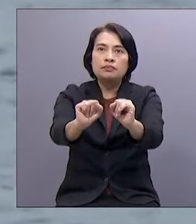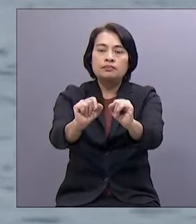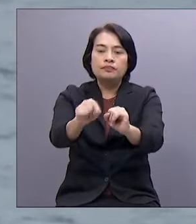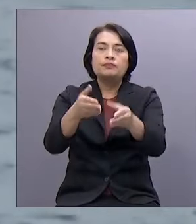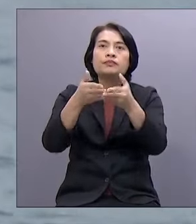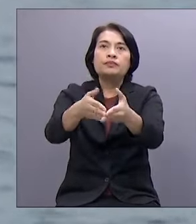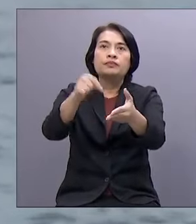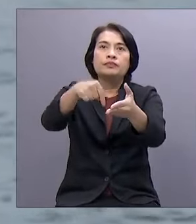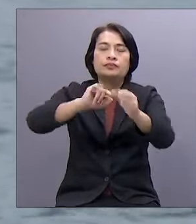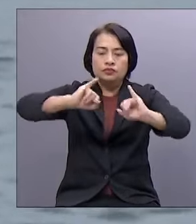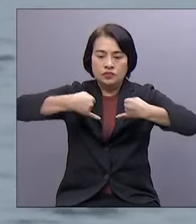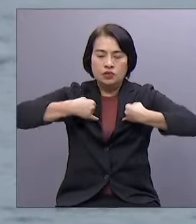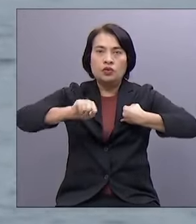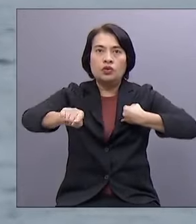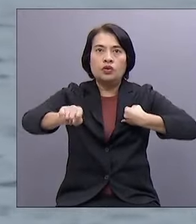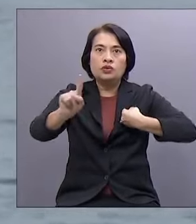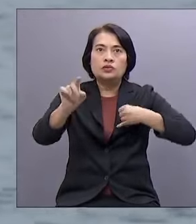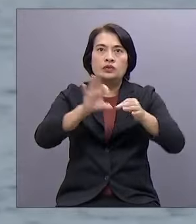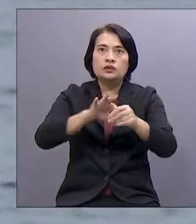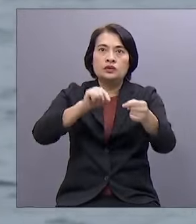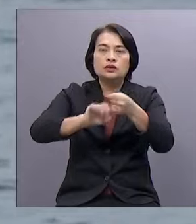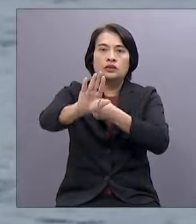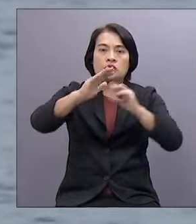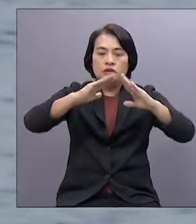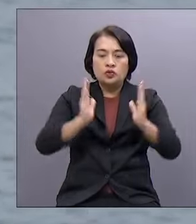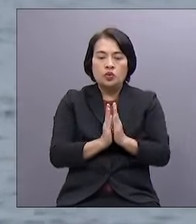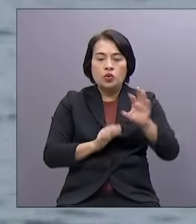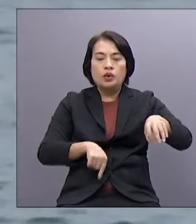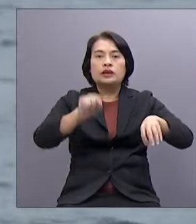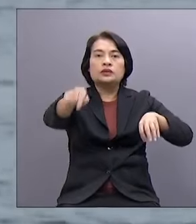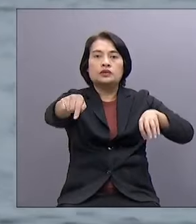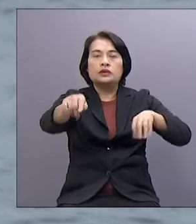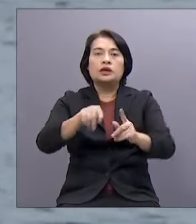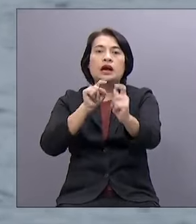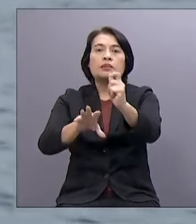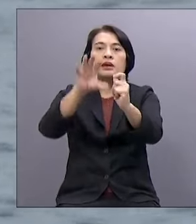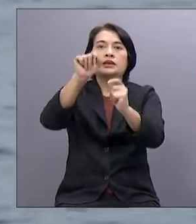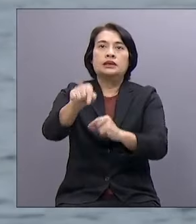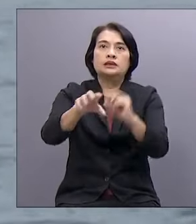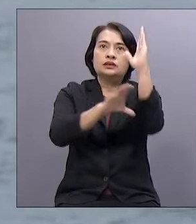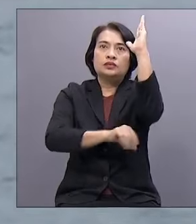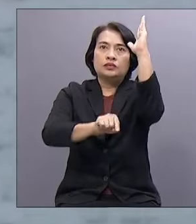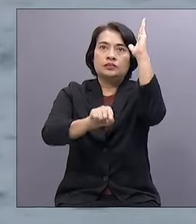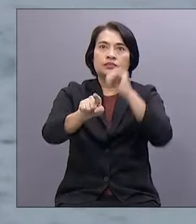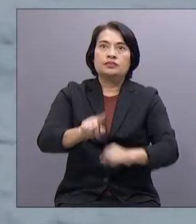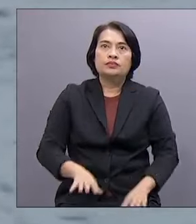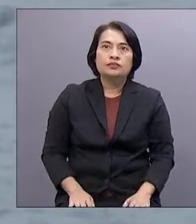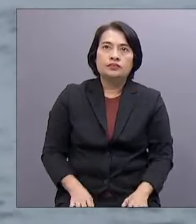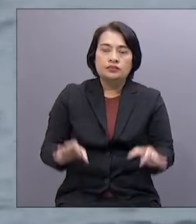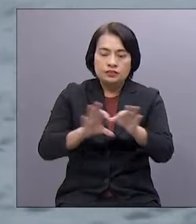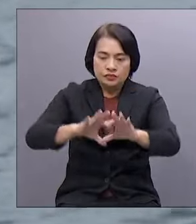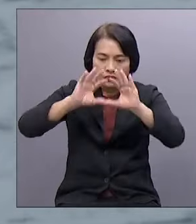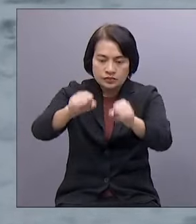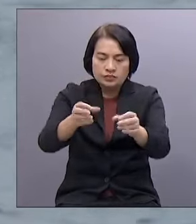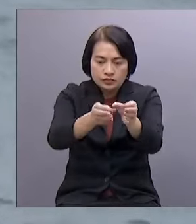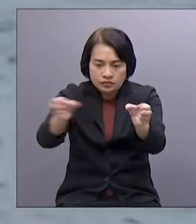าเป็นเจ้าของพงพางที่บริเวณตรงข้ามวัดแหลมทรายอำเภอเมืองสงขลาครับขณะที่กำลังเข้ามานำสัตว์น้ำออกจากพงพ